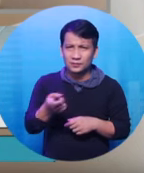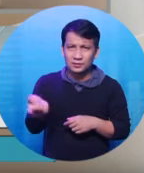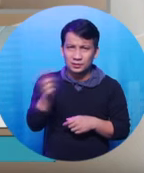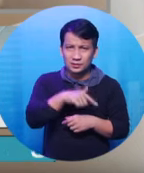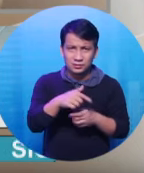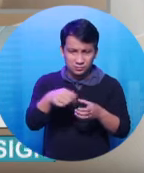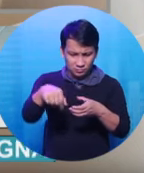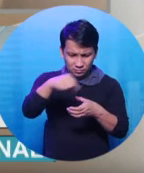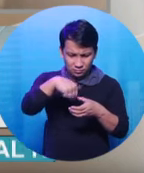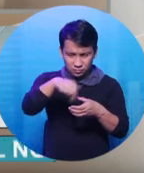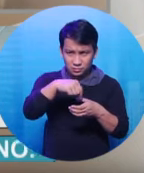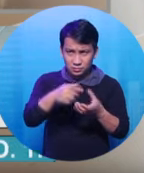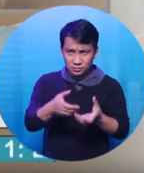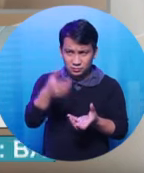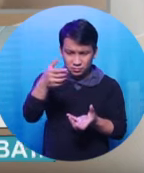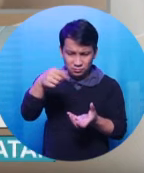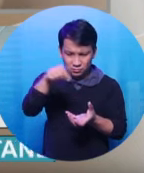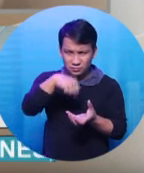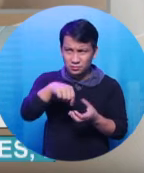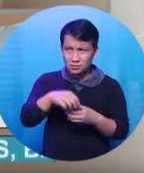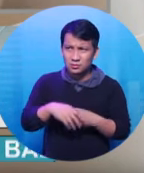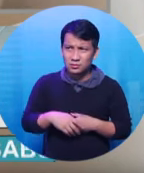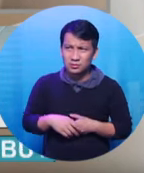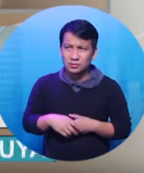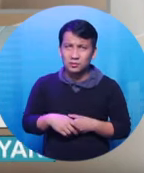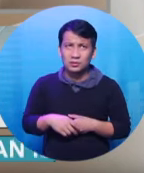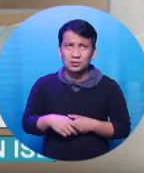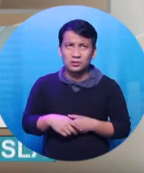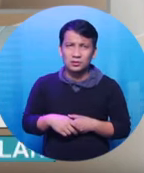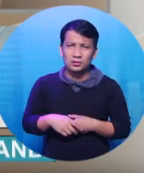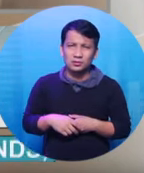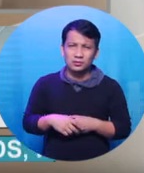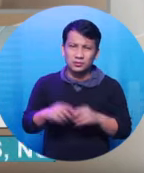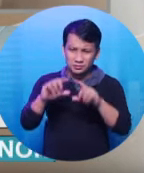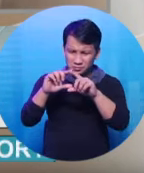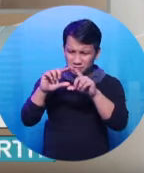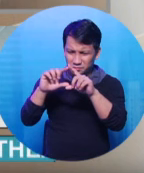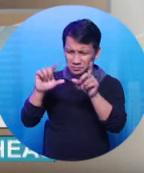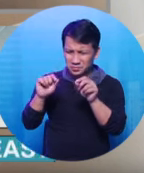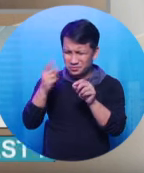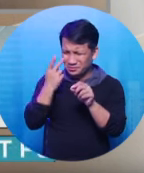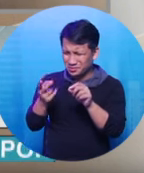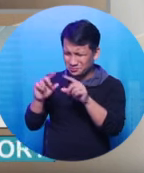baso na, ano ba yun? Parang